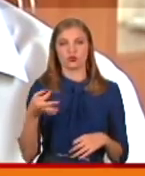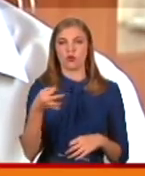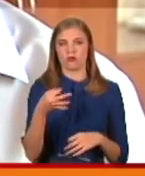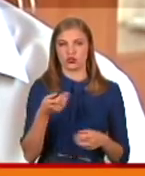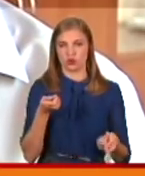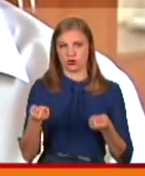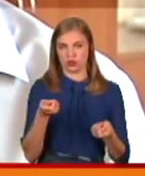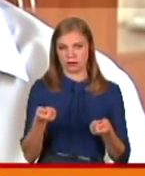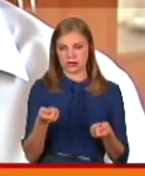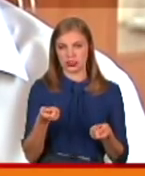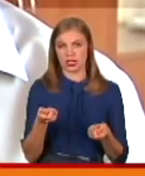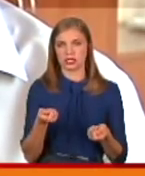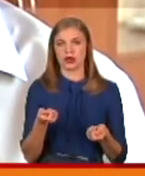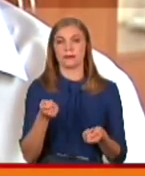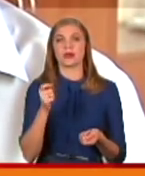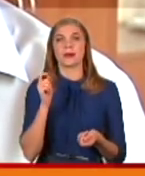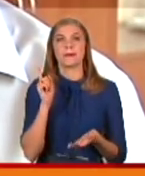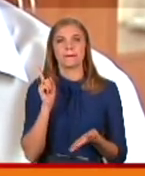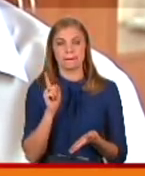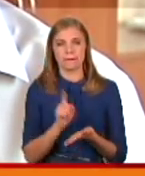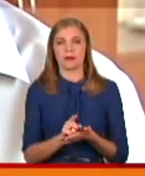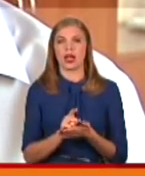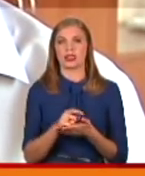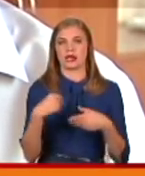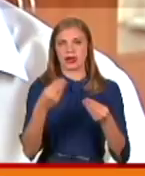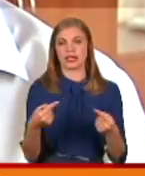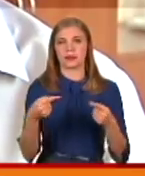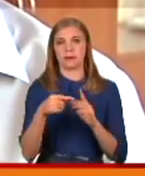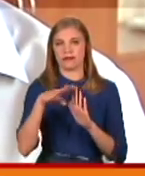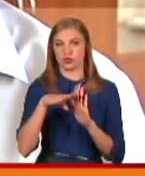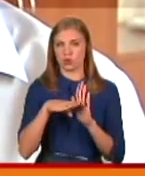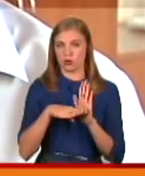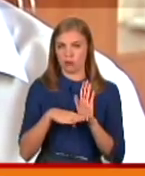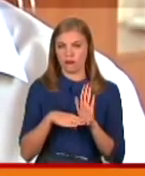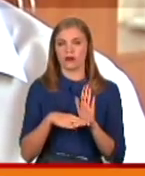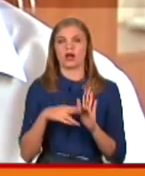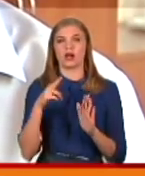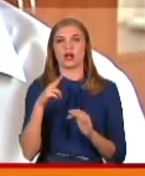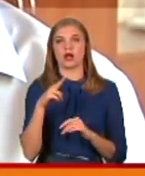державної адміністрації має виставити певні умови власнику